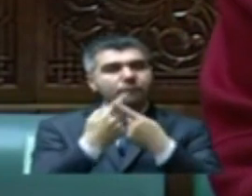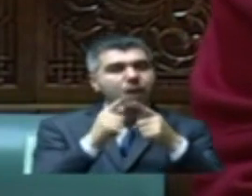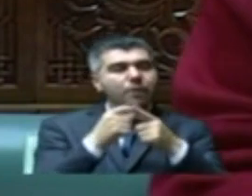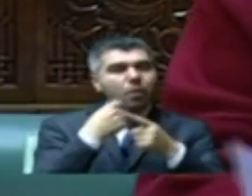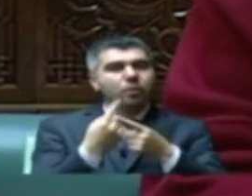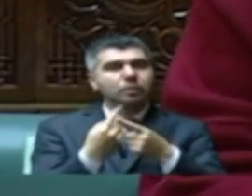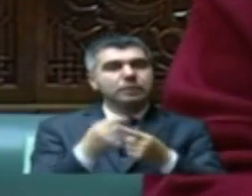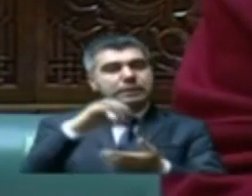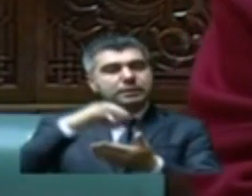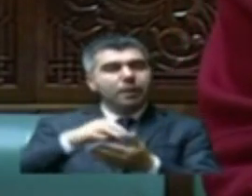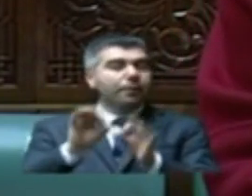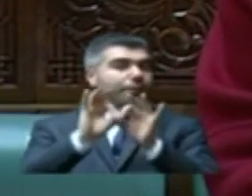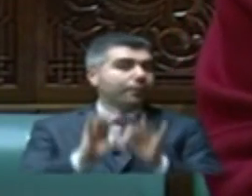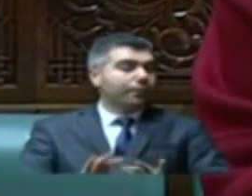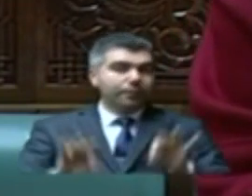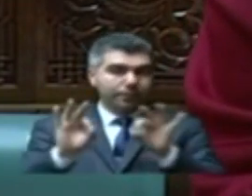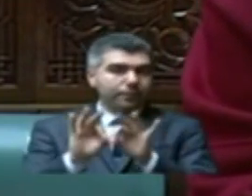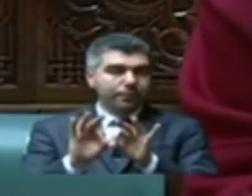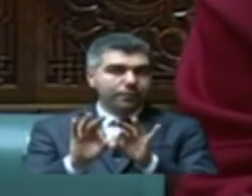خصصت لهذه الغاية والتي تعرف رمي